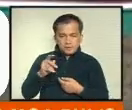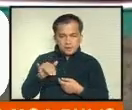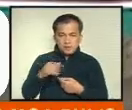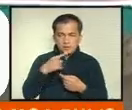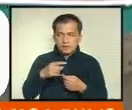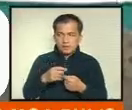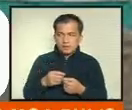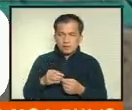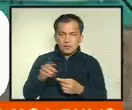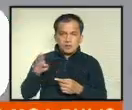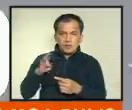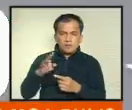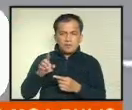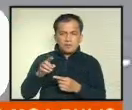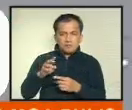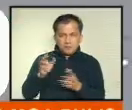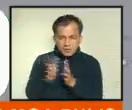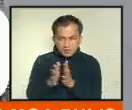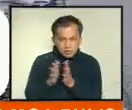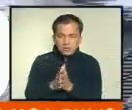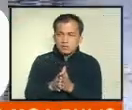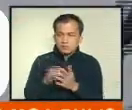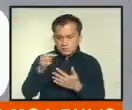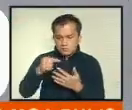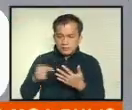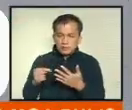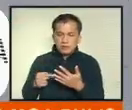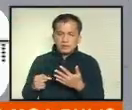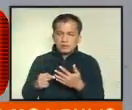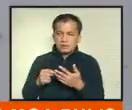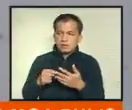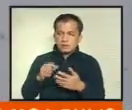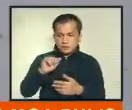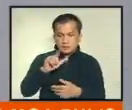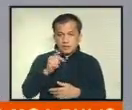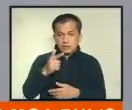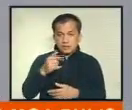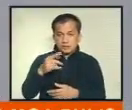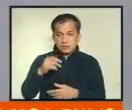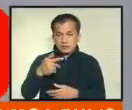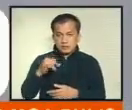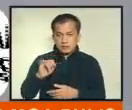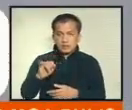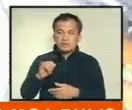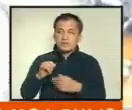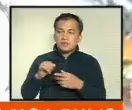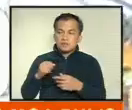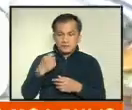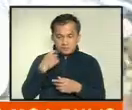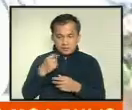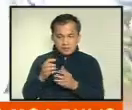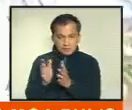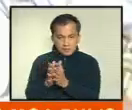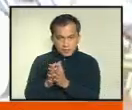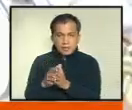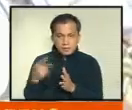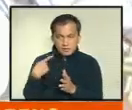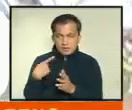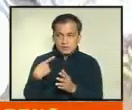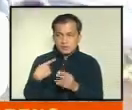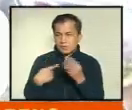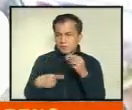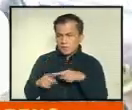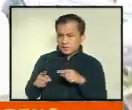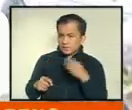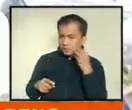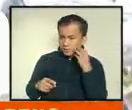drone, pati mga vendor. Sa Arlega Street na laging dinaraanan ng andas, may mga vendor pa kanina. Pero si Aling Mercy,